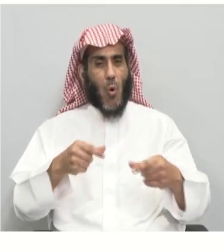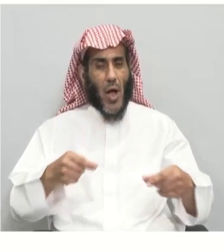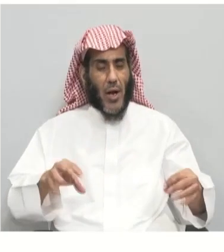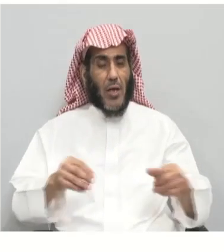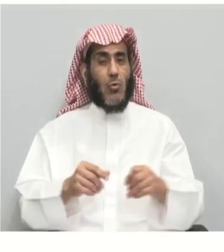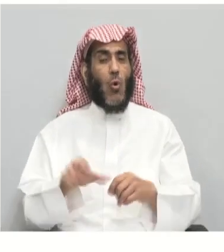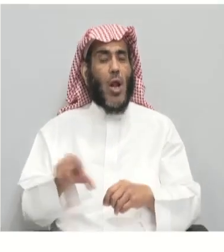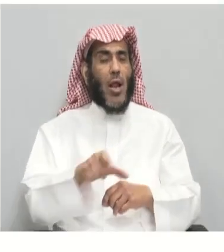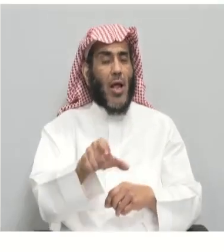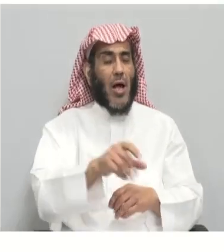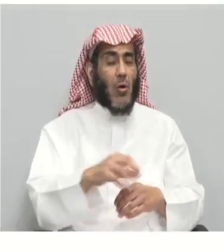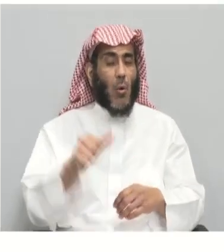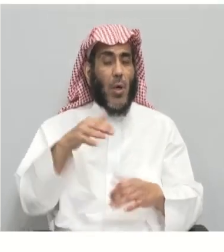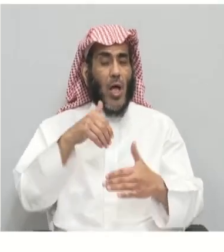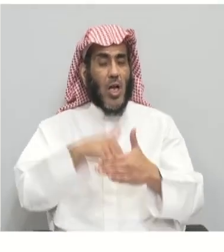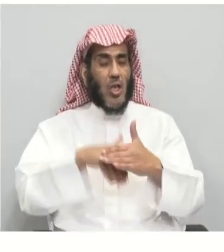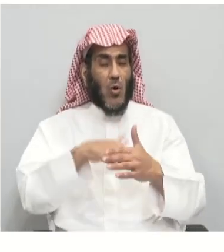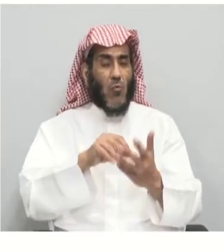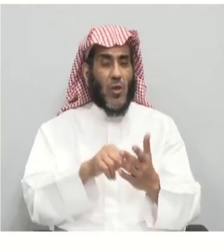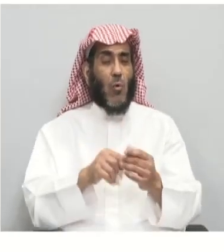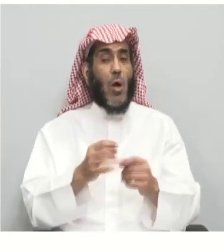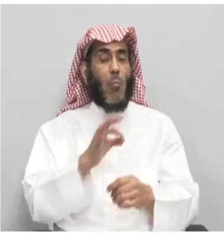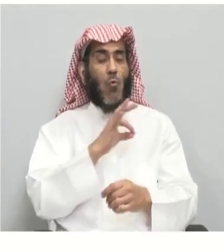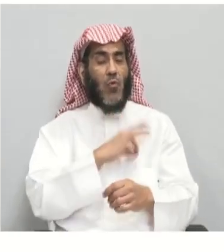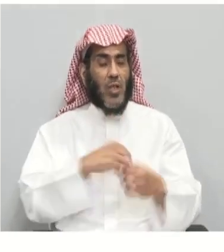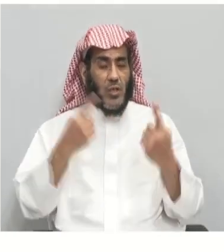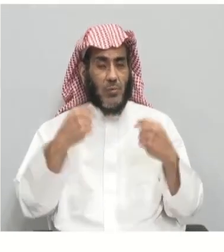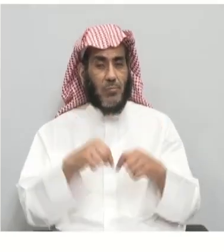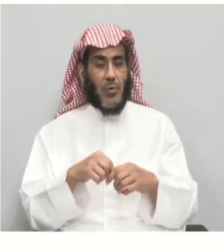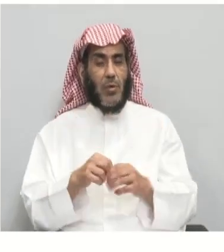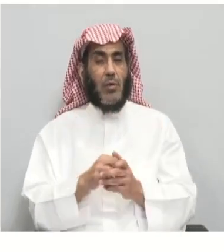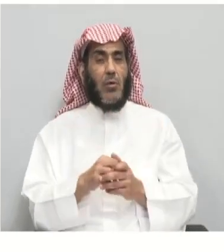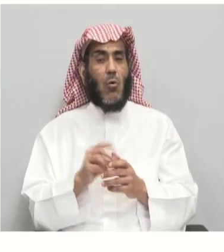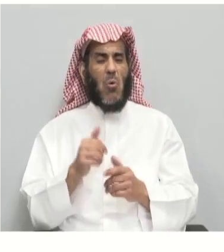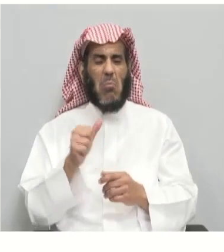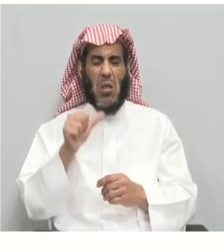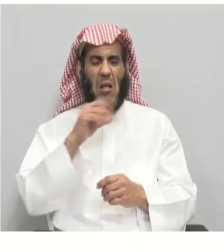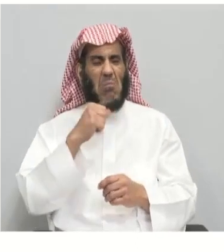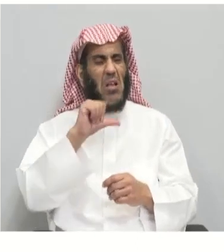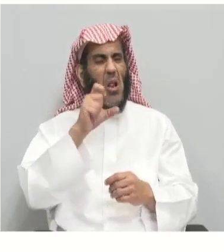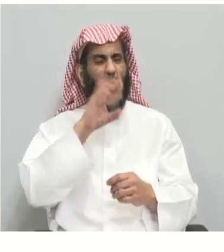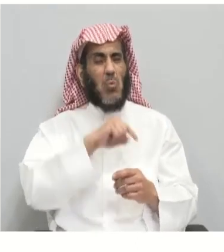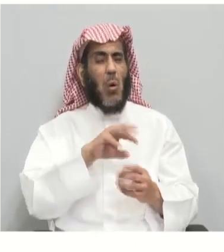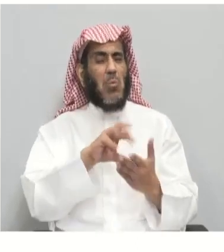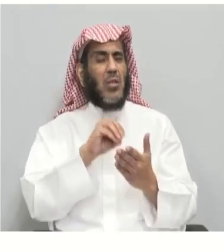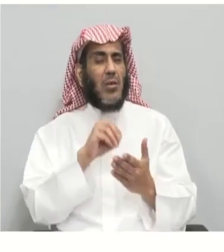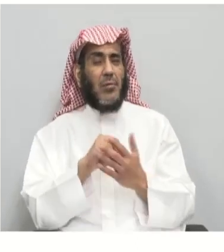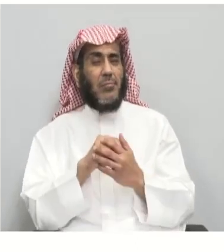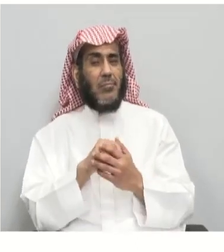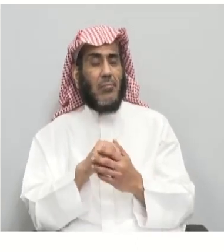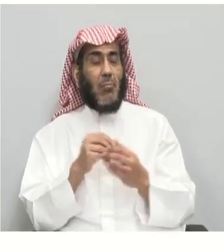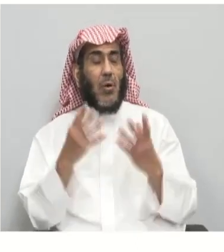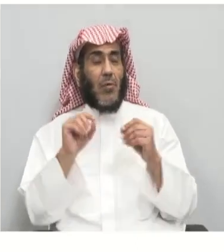والانهار والمياه الجوفيه وهي مفيده للجسم والمياه الغير صالحه للشرب مصادرها